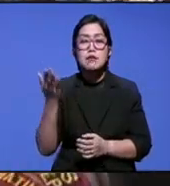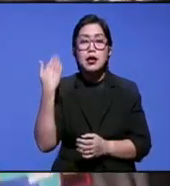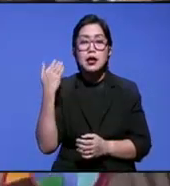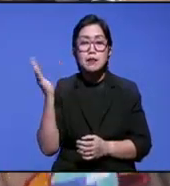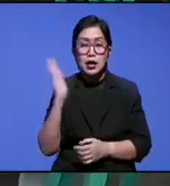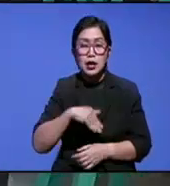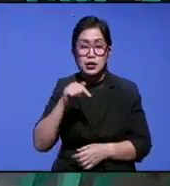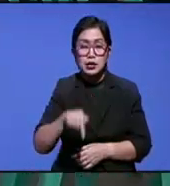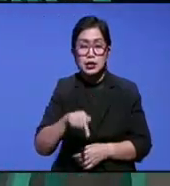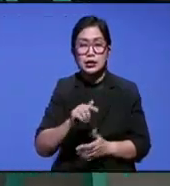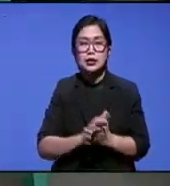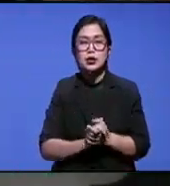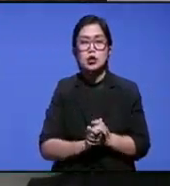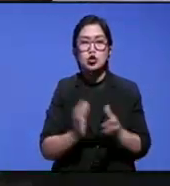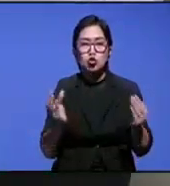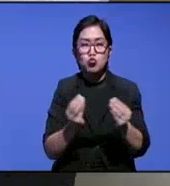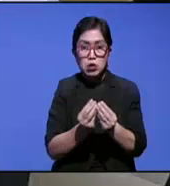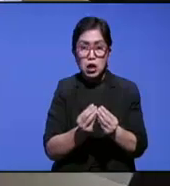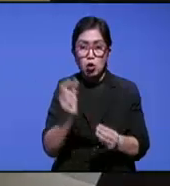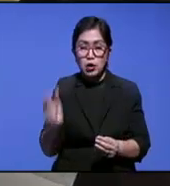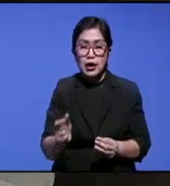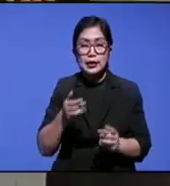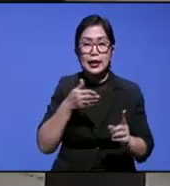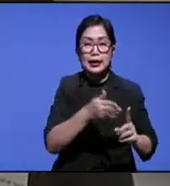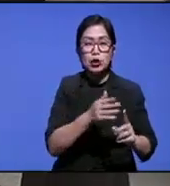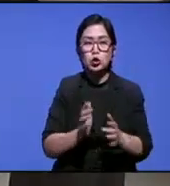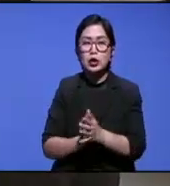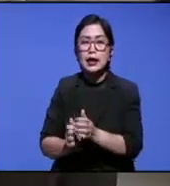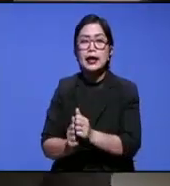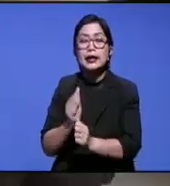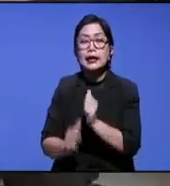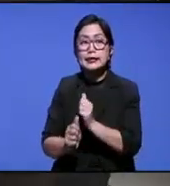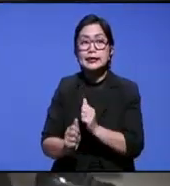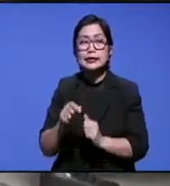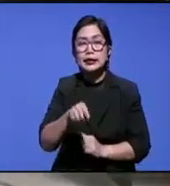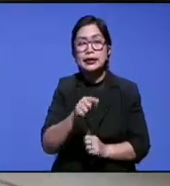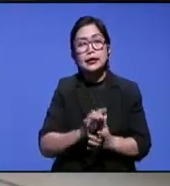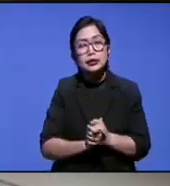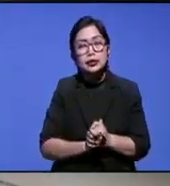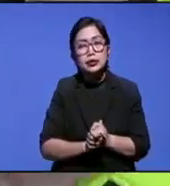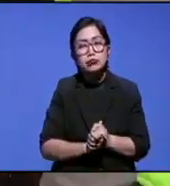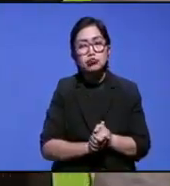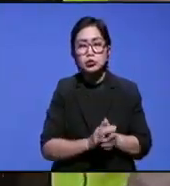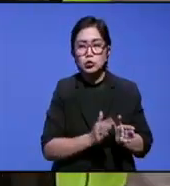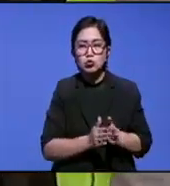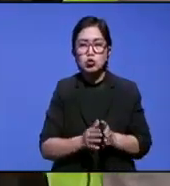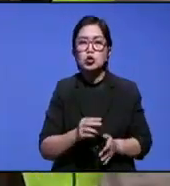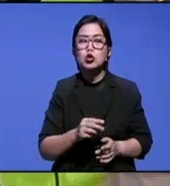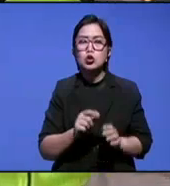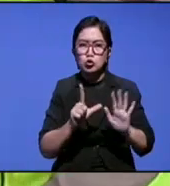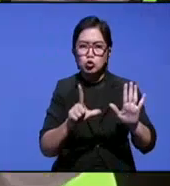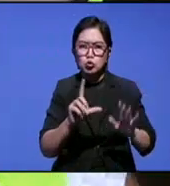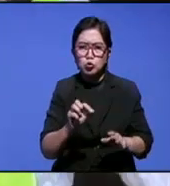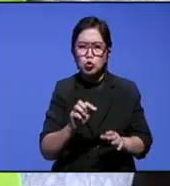ini. Adapun jumlah peserta yang mengikuti tes adalah 970 terdiri dari kategori 2 sebanyak